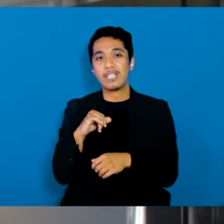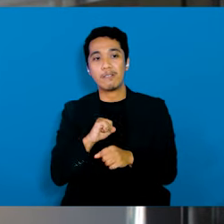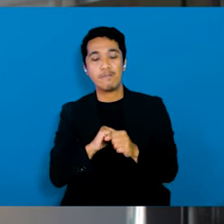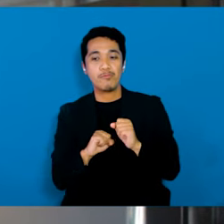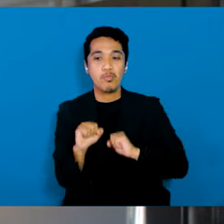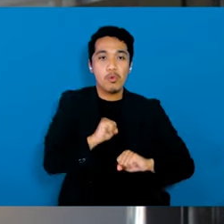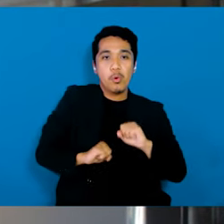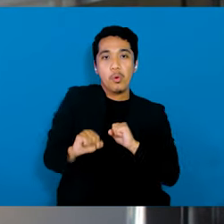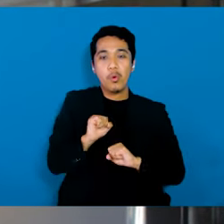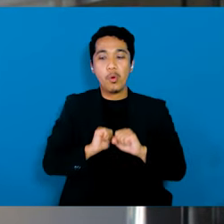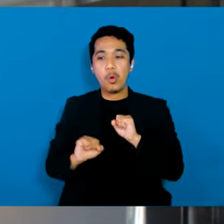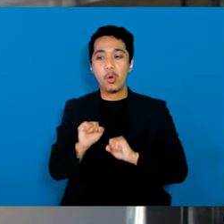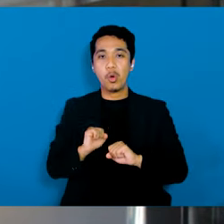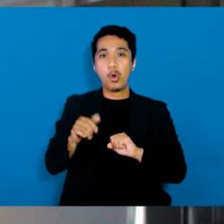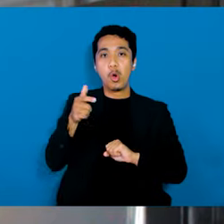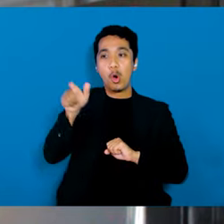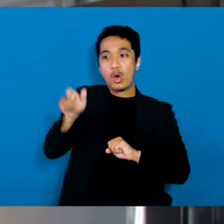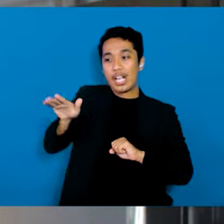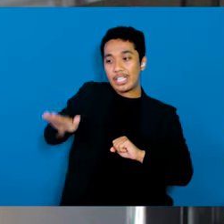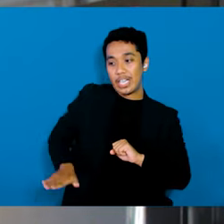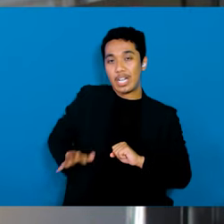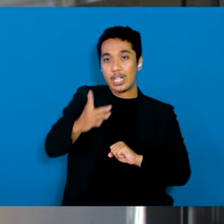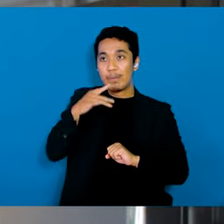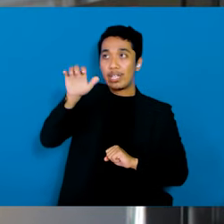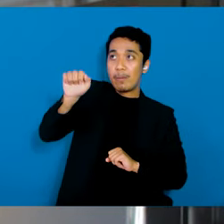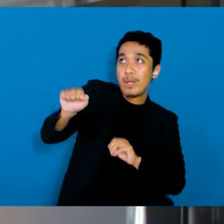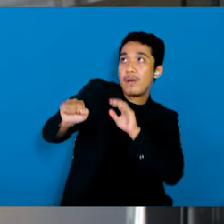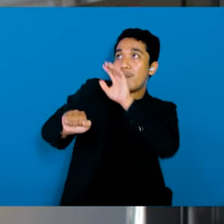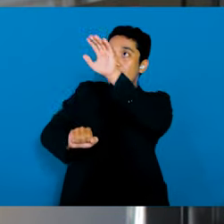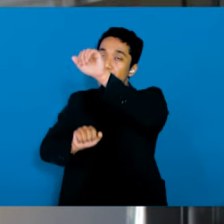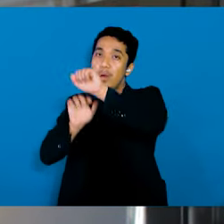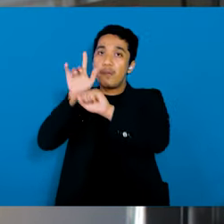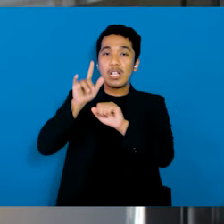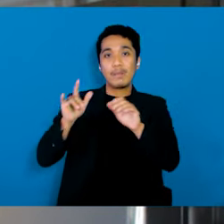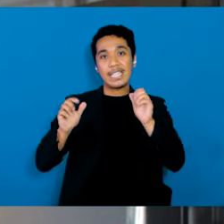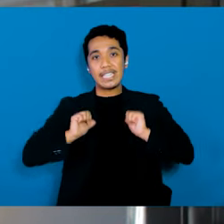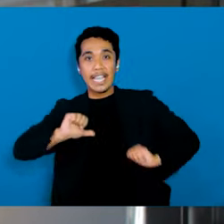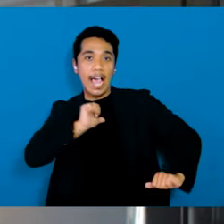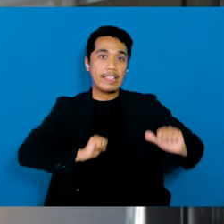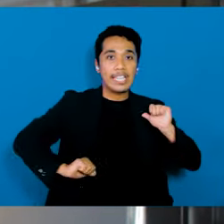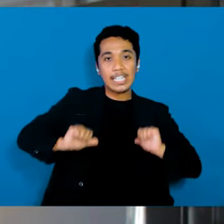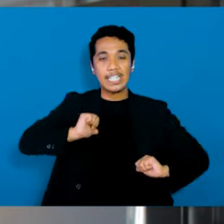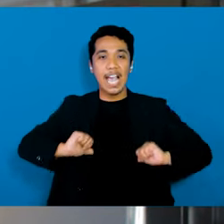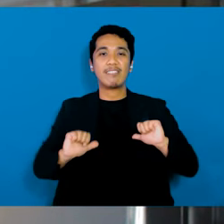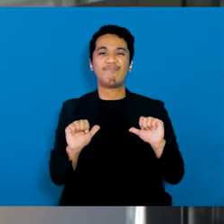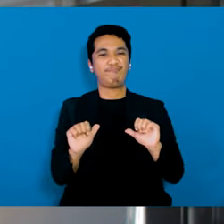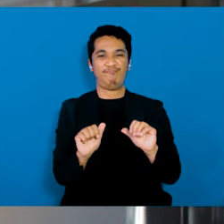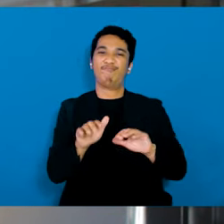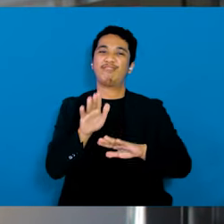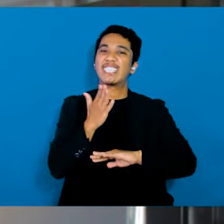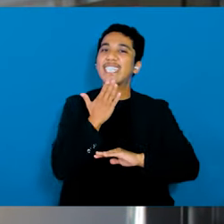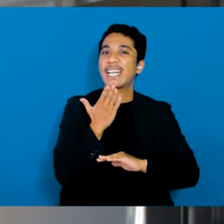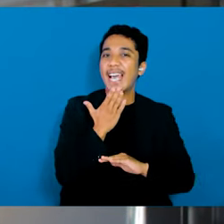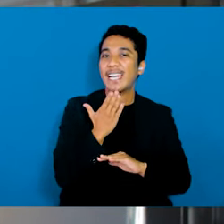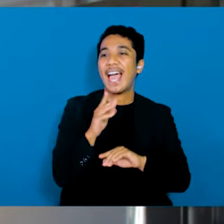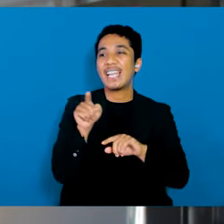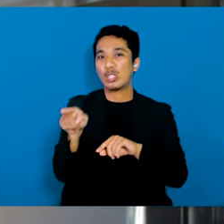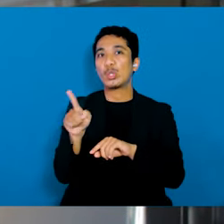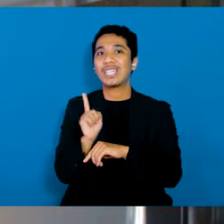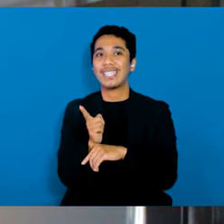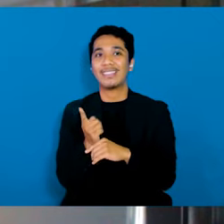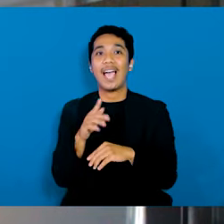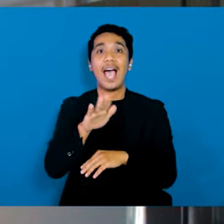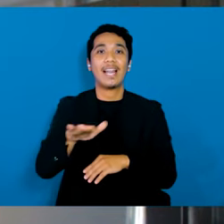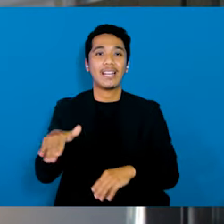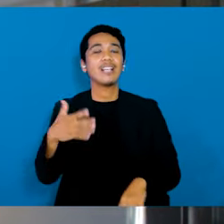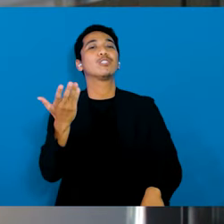orang kerdil, kemudian dia memperagakan memanjat kayak teater sederhana seperti itu. Nah, ini yang